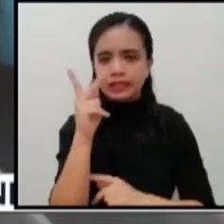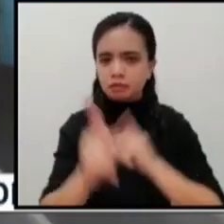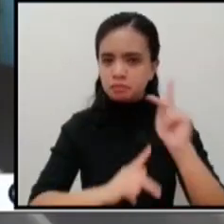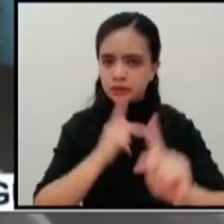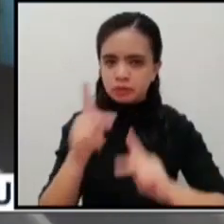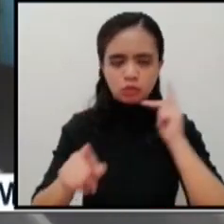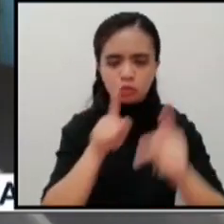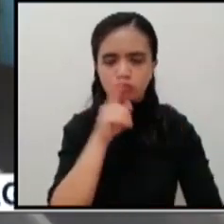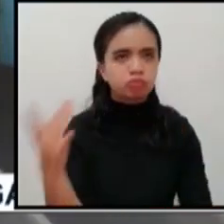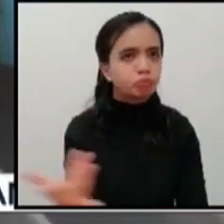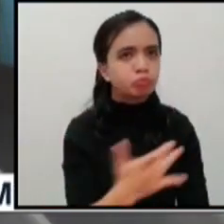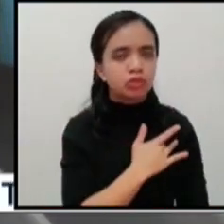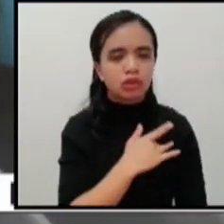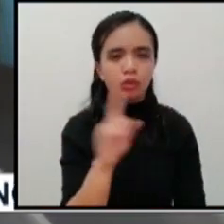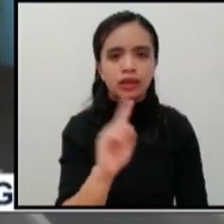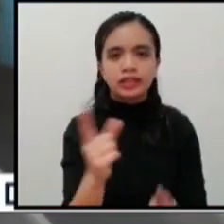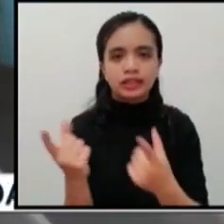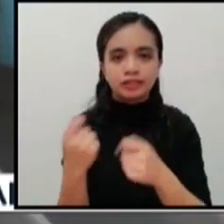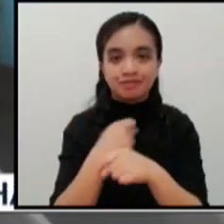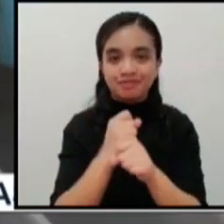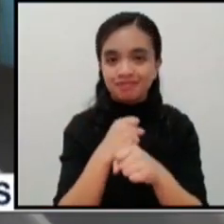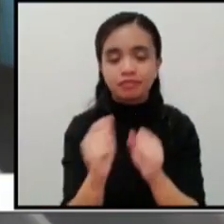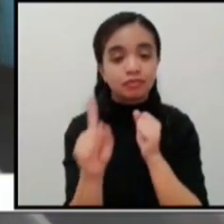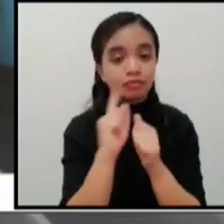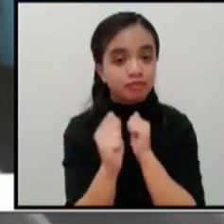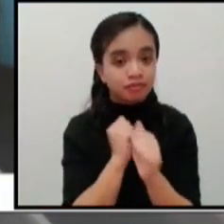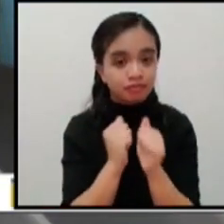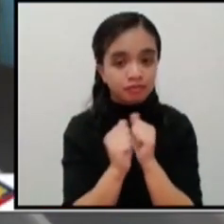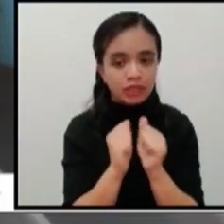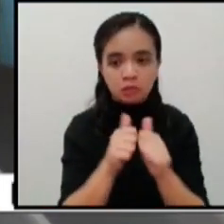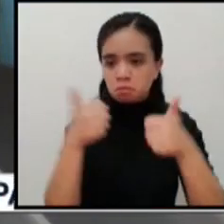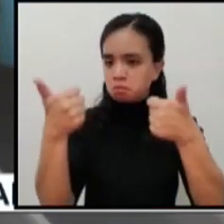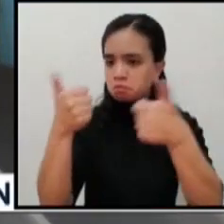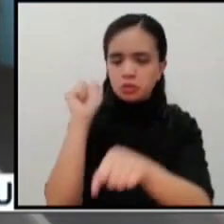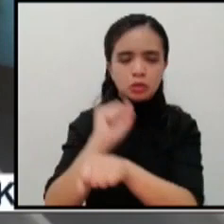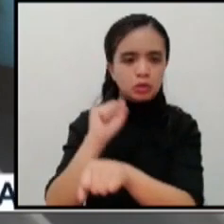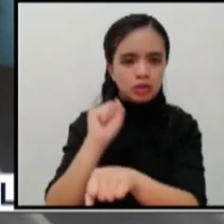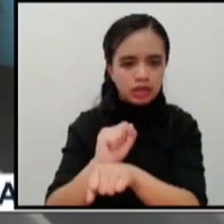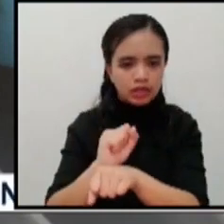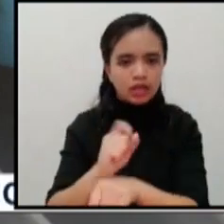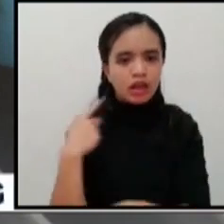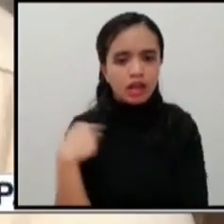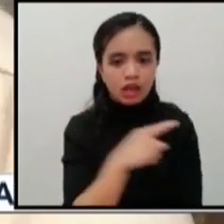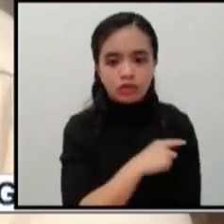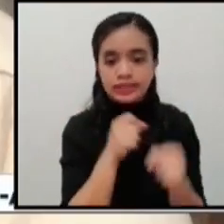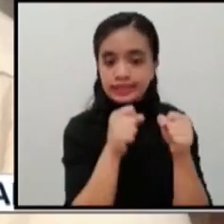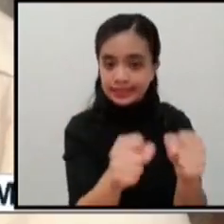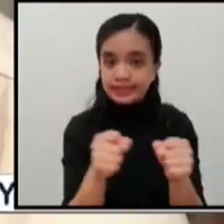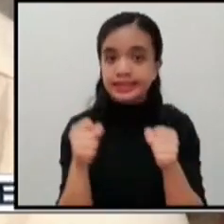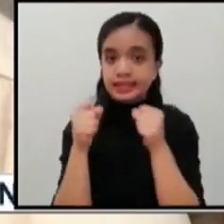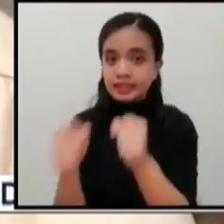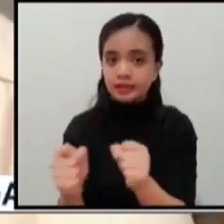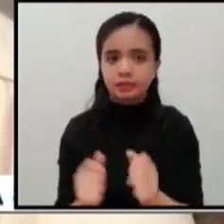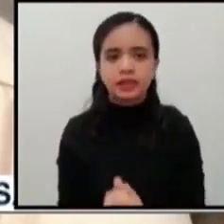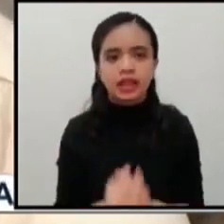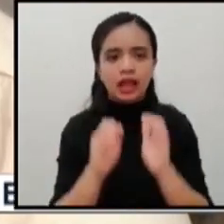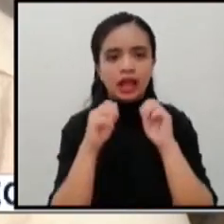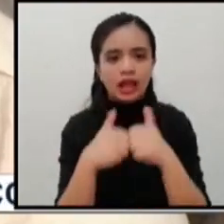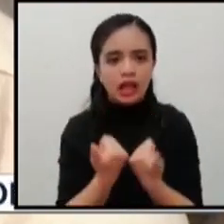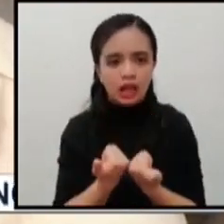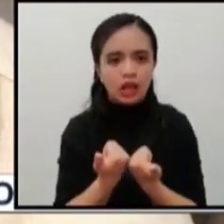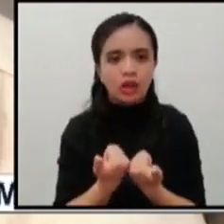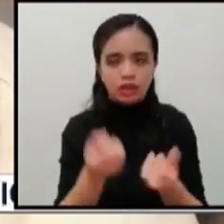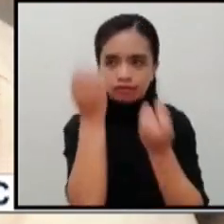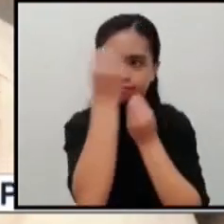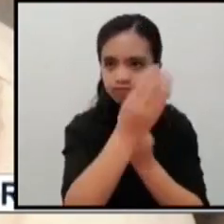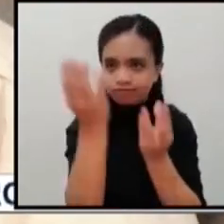ginawa namin. Ibig sabihin na po yun ay naging efektibo yung aming strategy at kung paano namin na-send yung message sa kanila. So